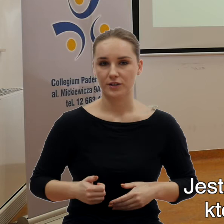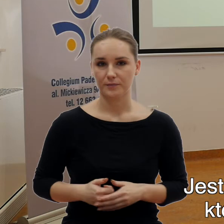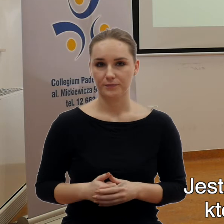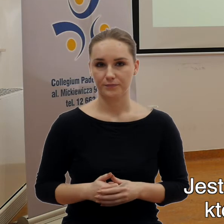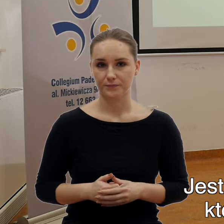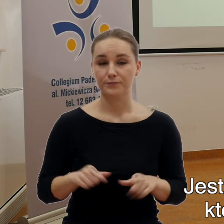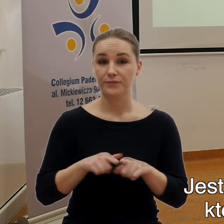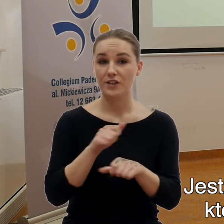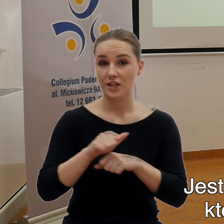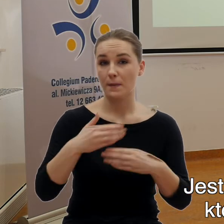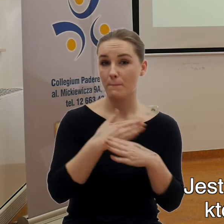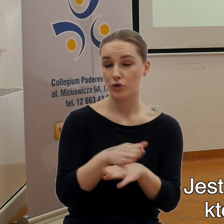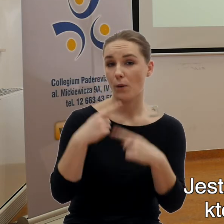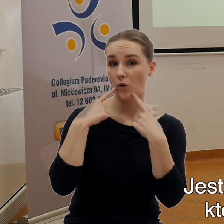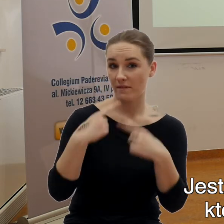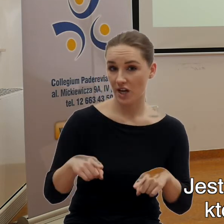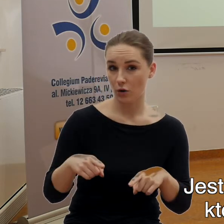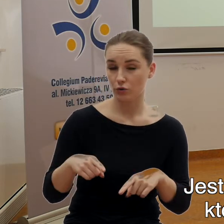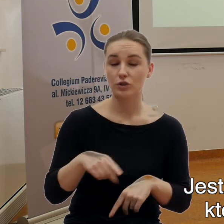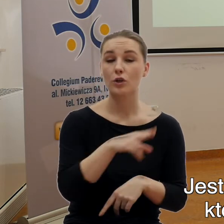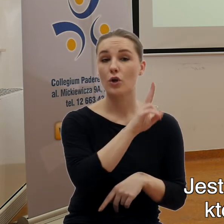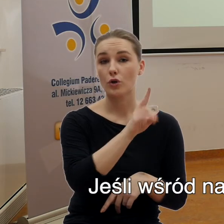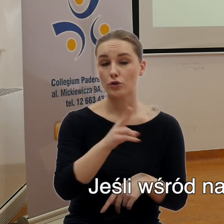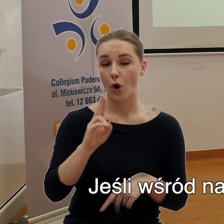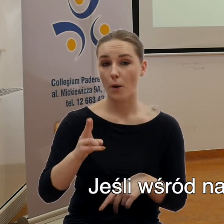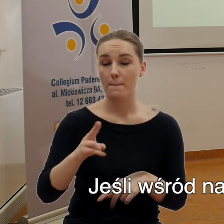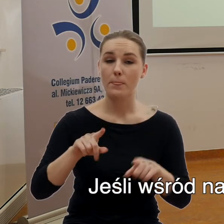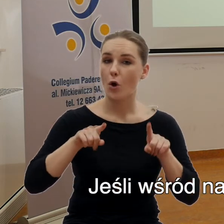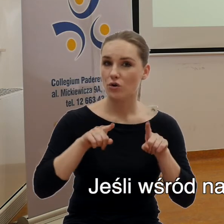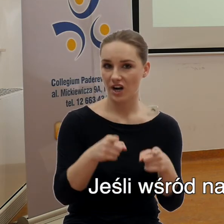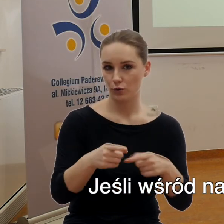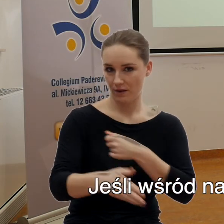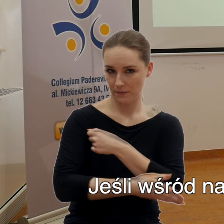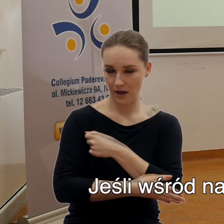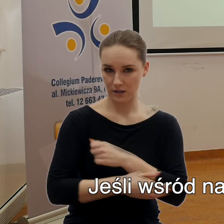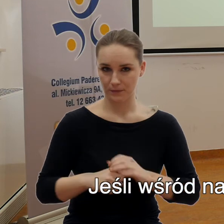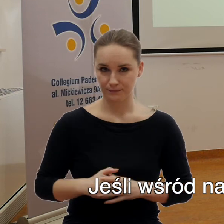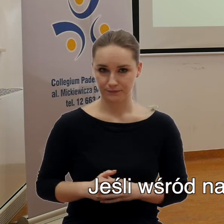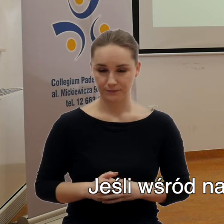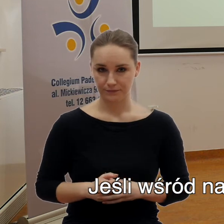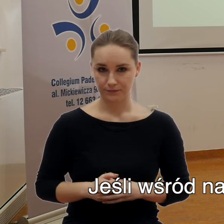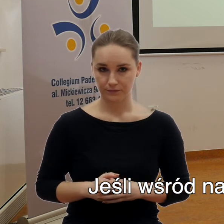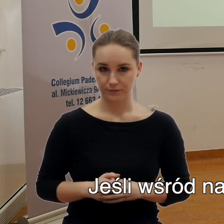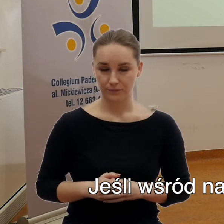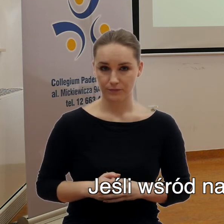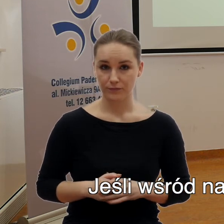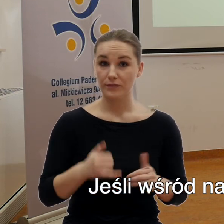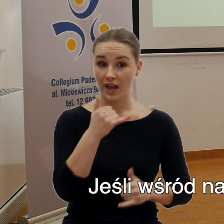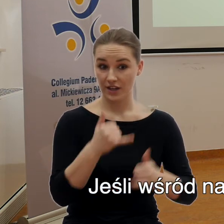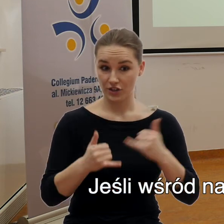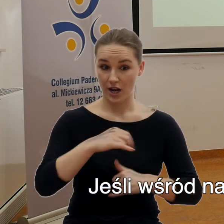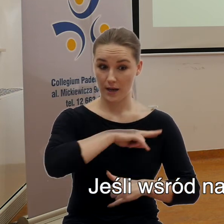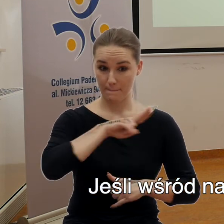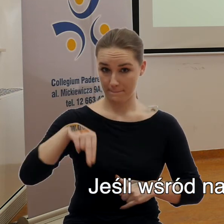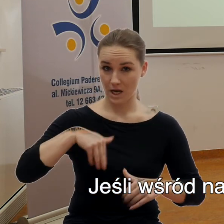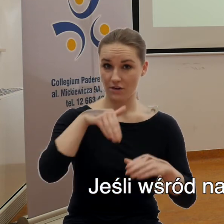kogo organizuje wsparcie. Jeśli wśród nas są pracownicy z niepełnosprawnościami, to